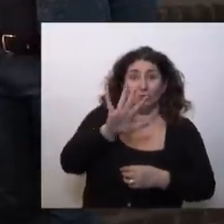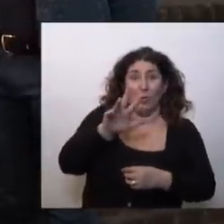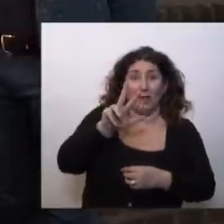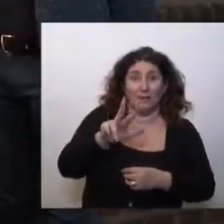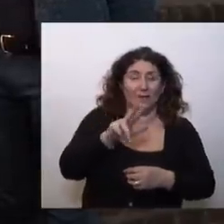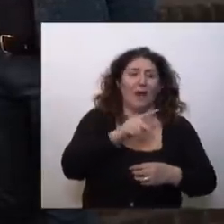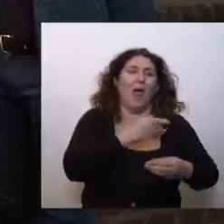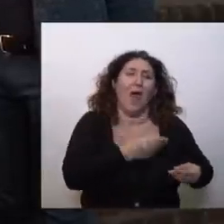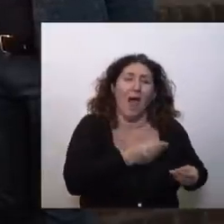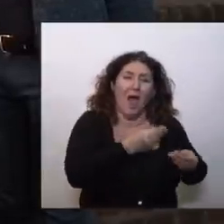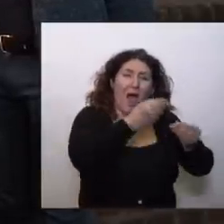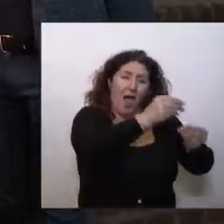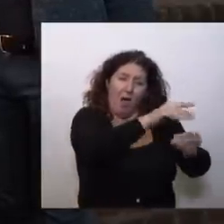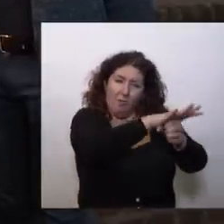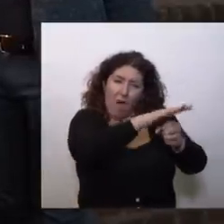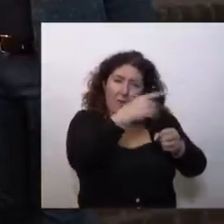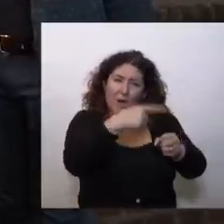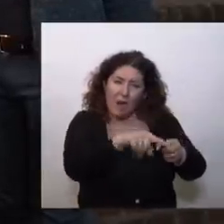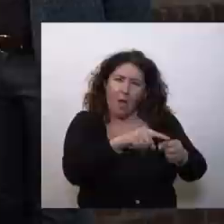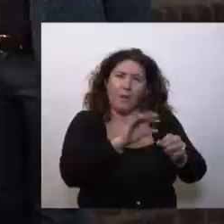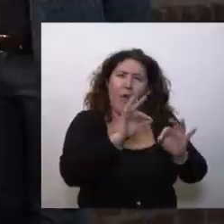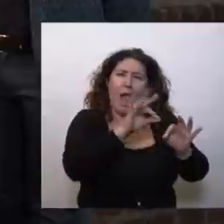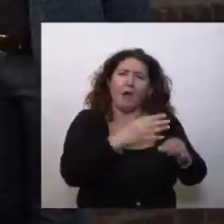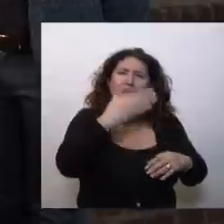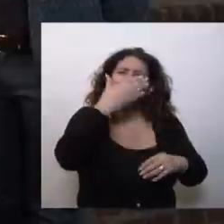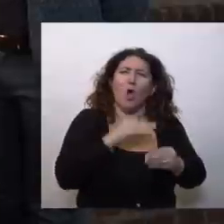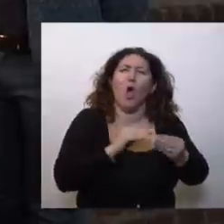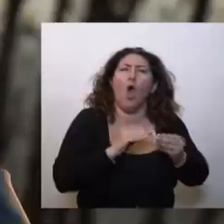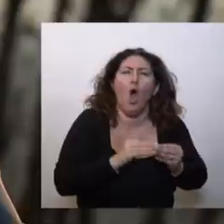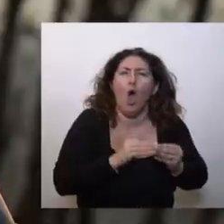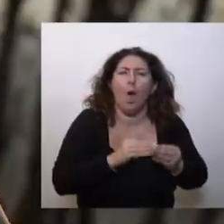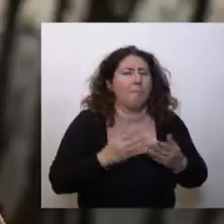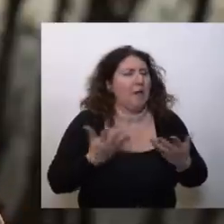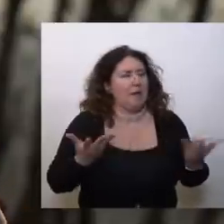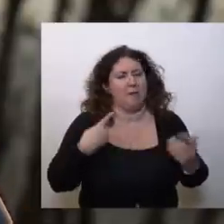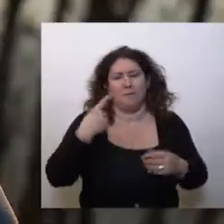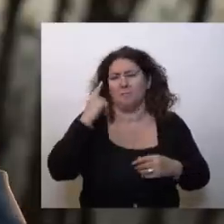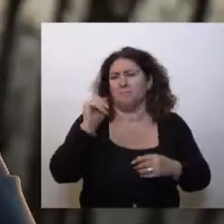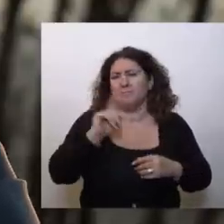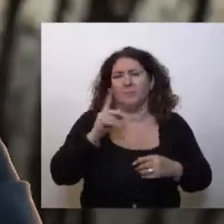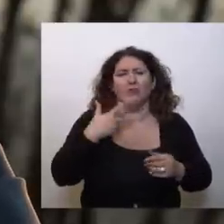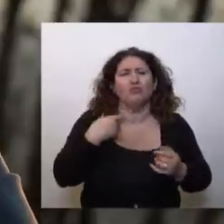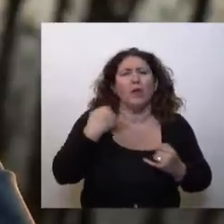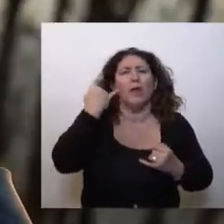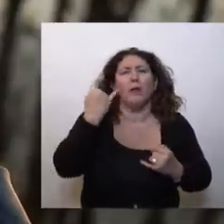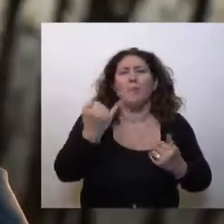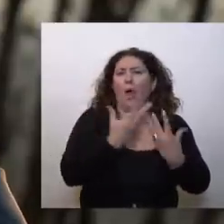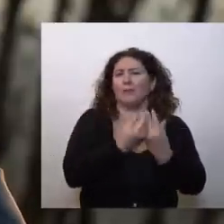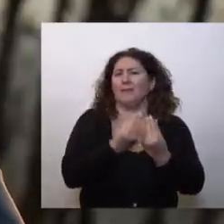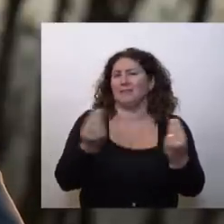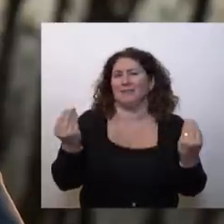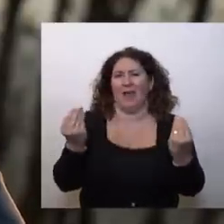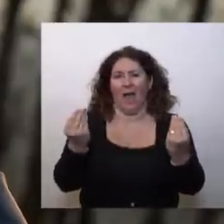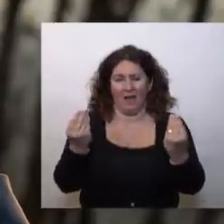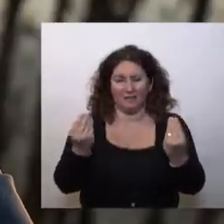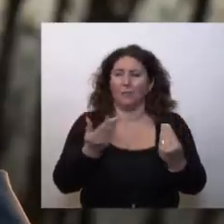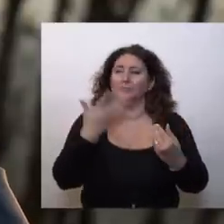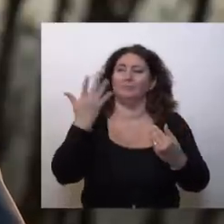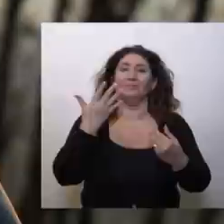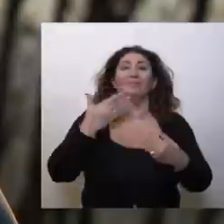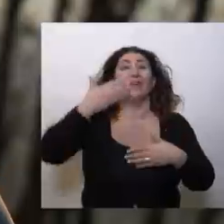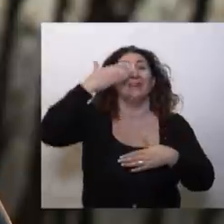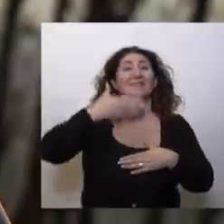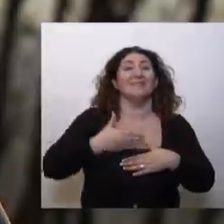Charny non ne abbiamo idea, ci sono tantissime ipotesi. Sicuramente la Sindone come